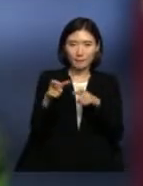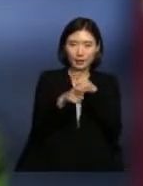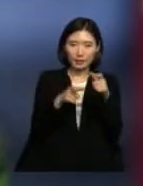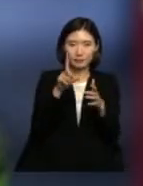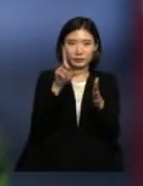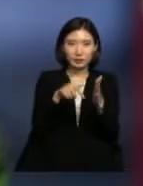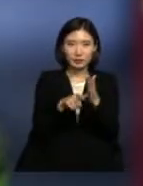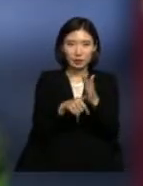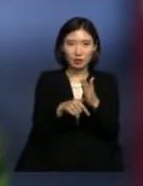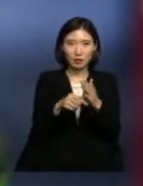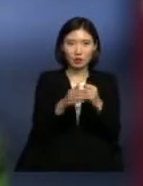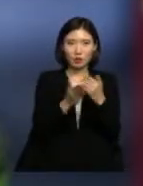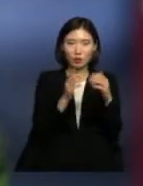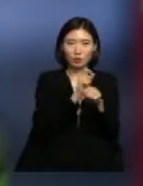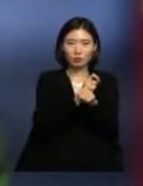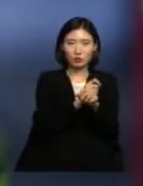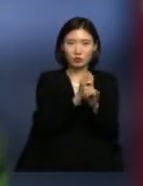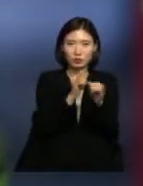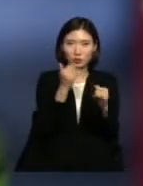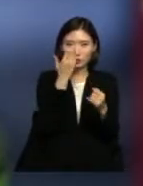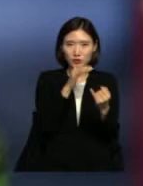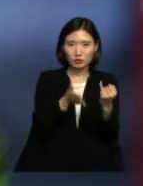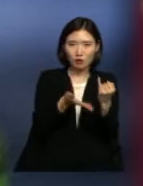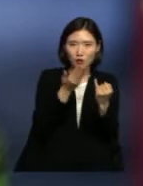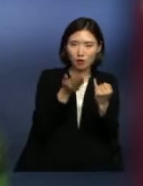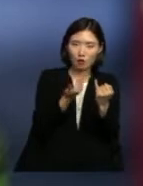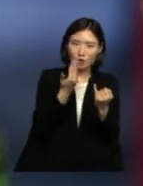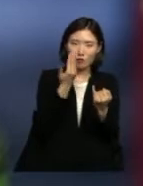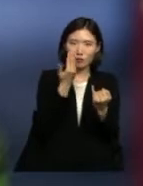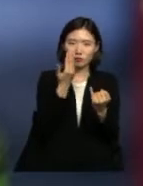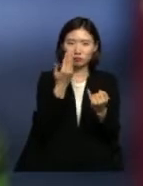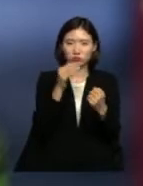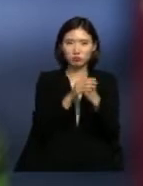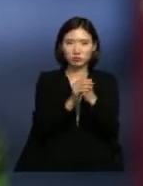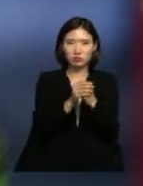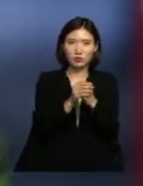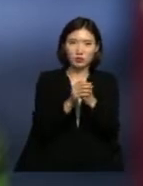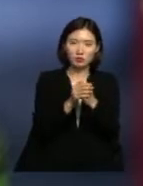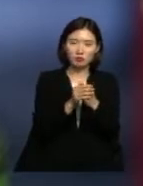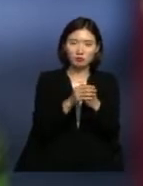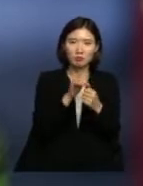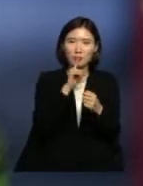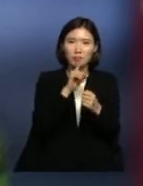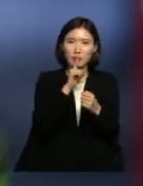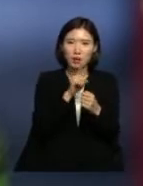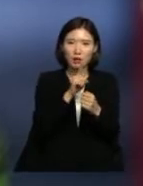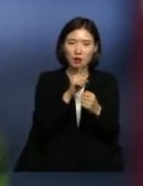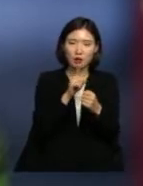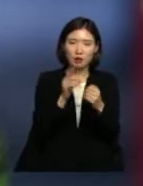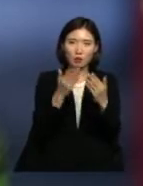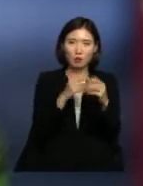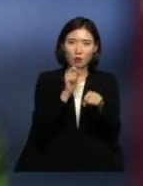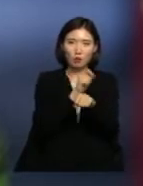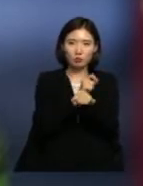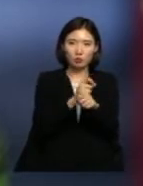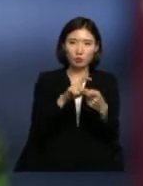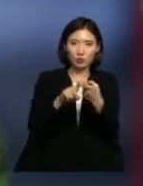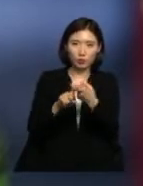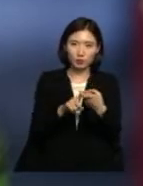씨가 자리에서 일어나 성행위를 연상시키는 동작을 했고 이어 성희롱 발언도 이어갔다는 게 공무원 노조의